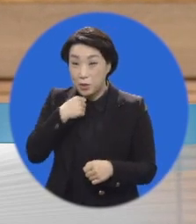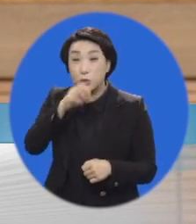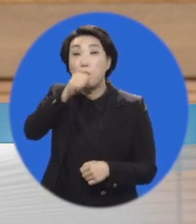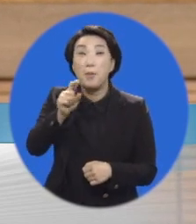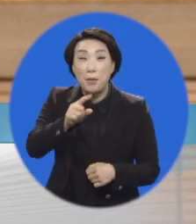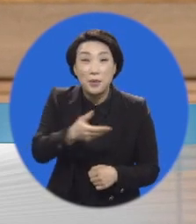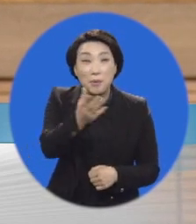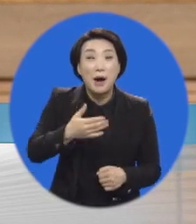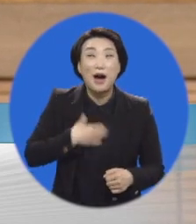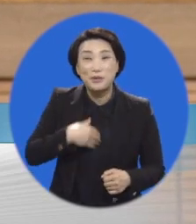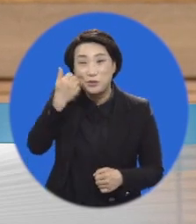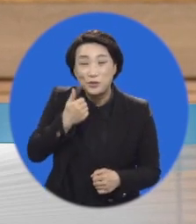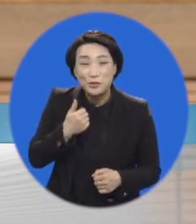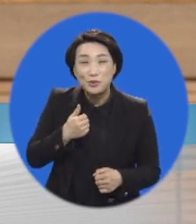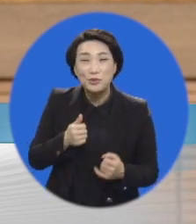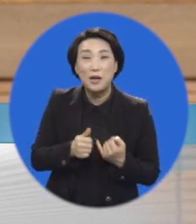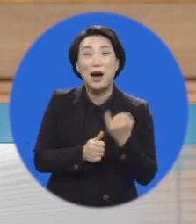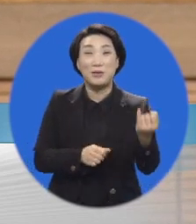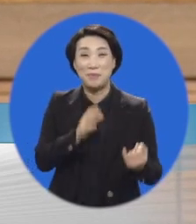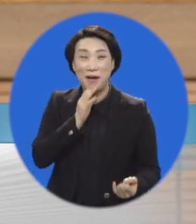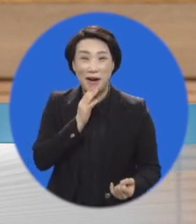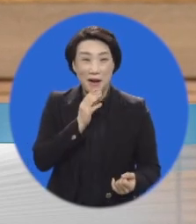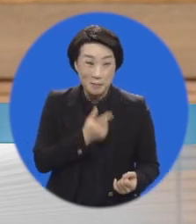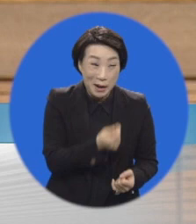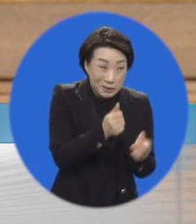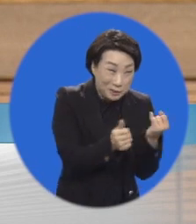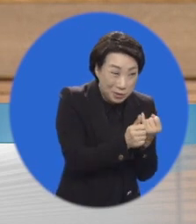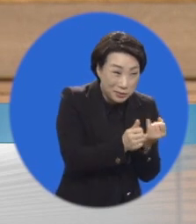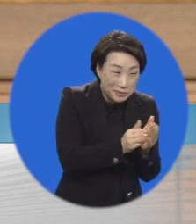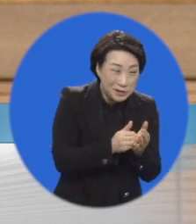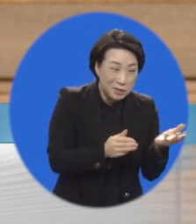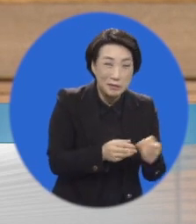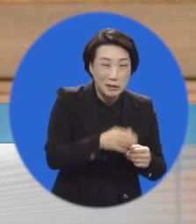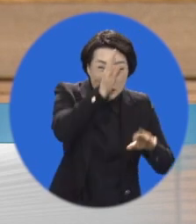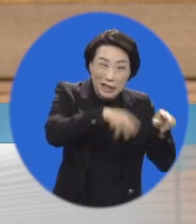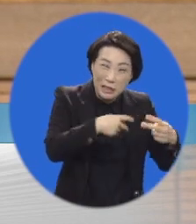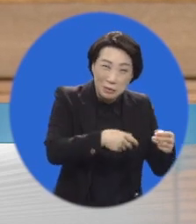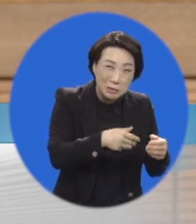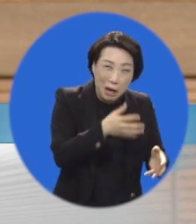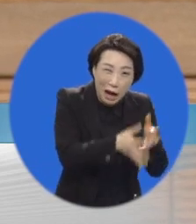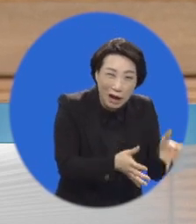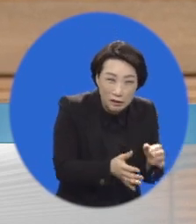해봅시다. 어? 금방 결혼한 사람은 라면도 못 끓이니까 얘기하지 말고.